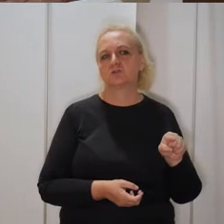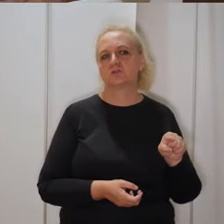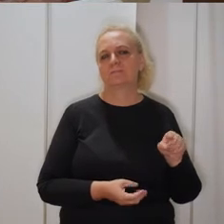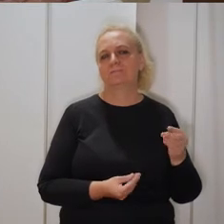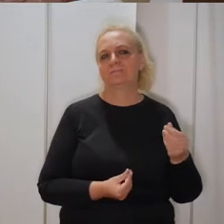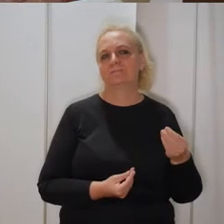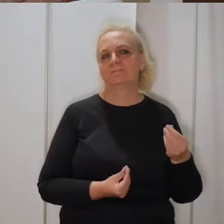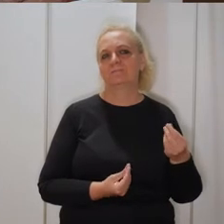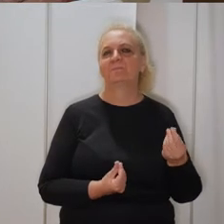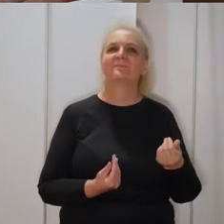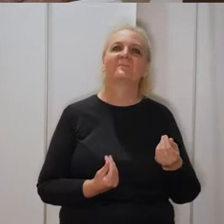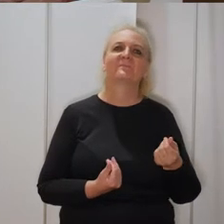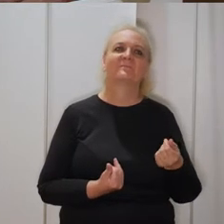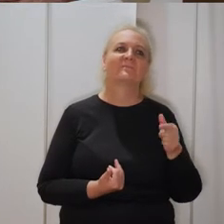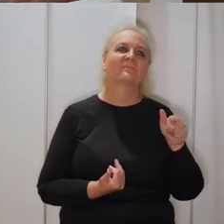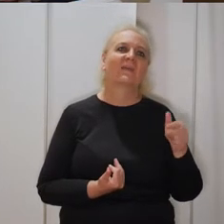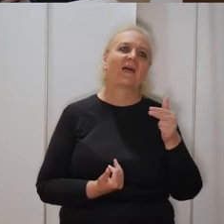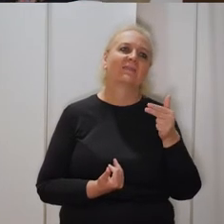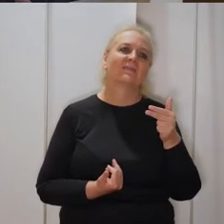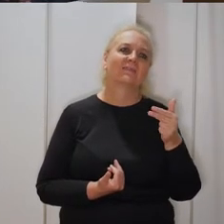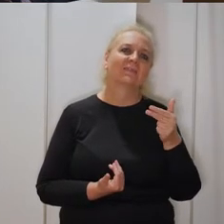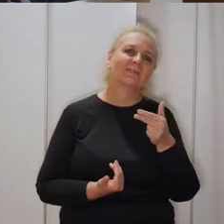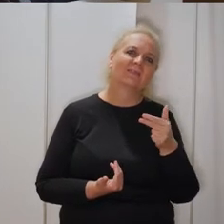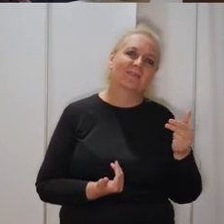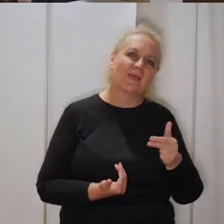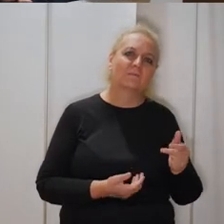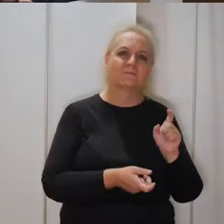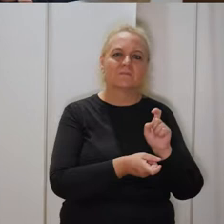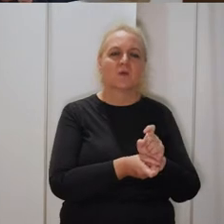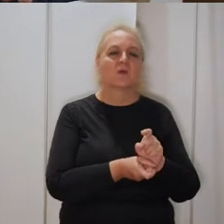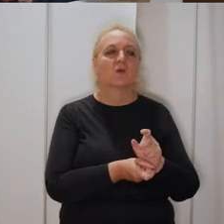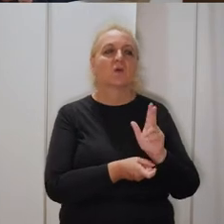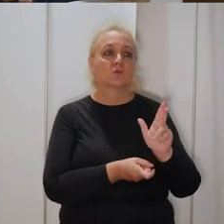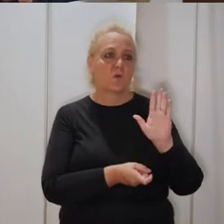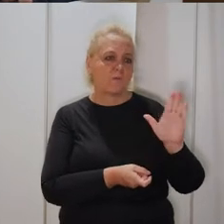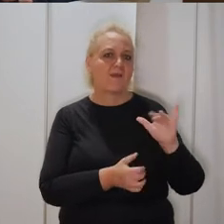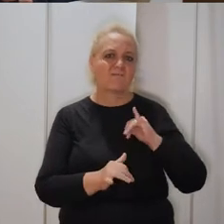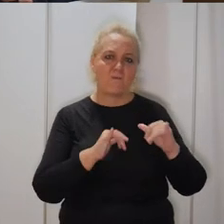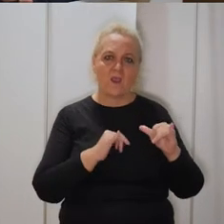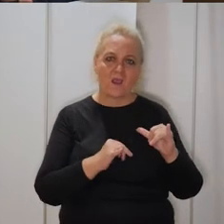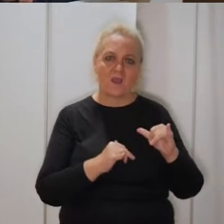pewnych kwestii, które wypływają od tych, którzy mają władzę.